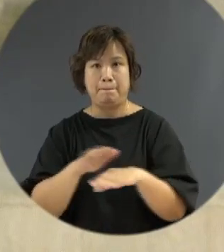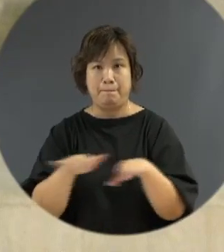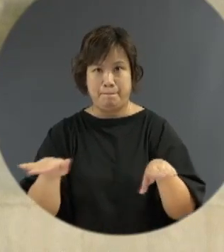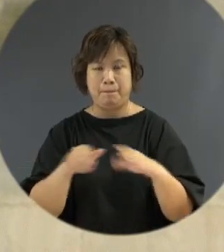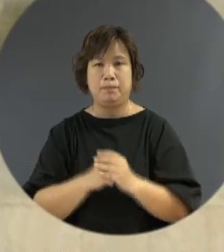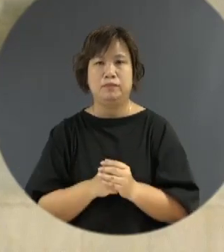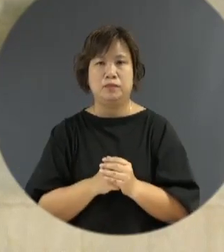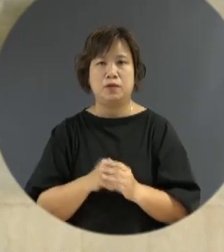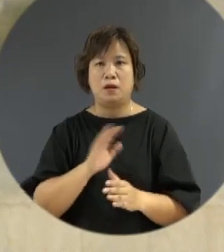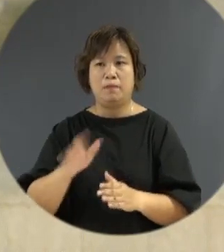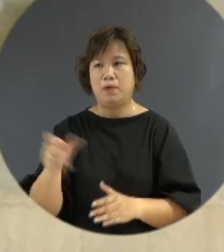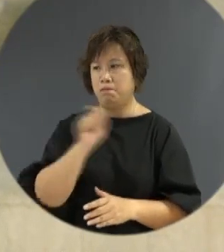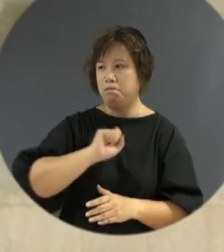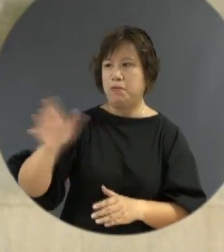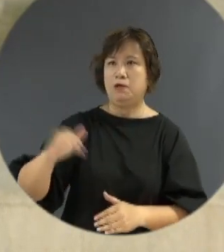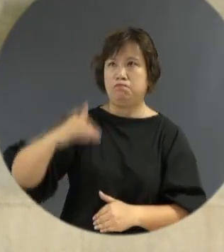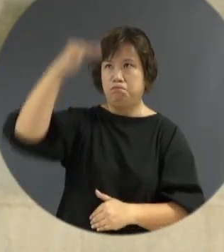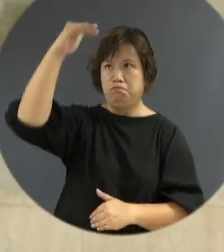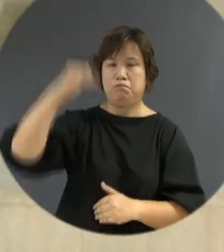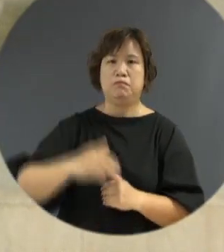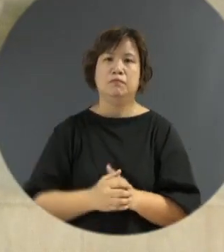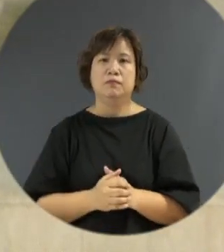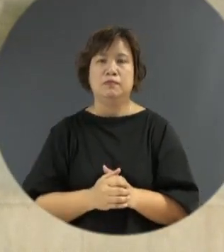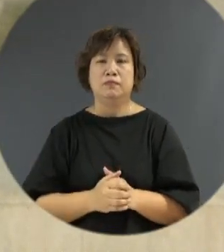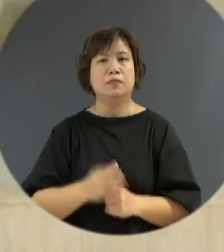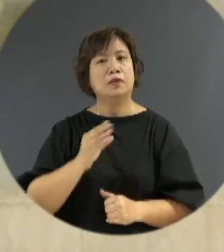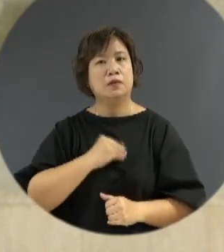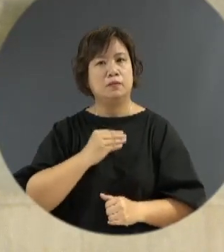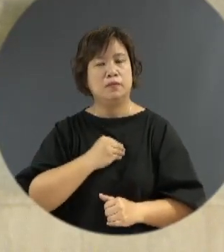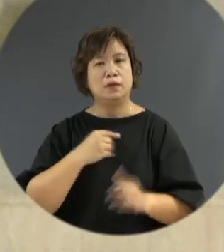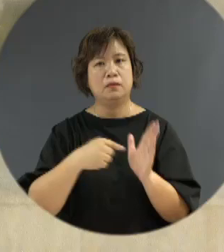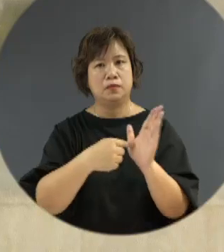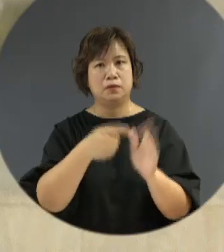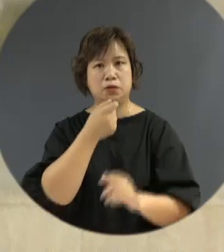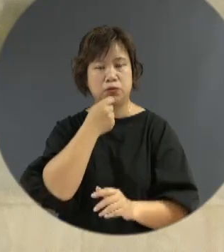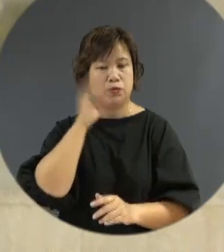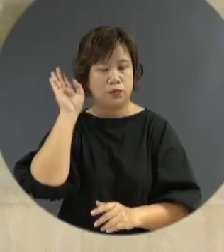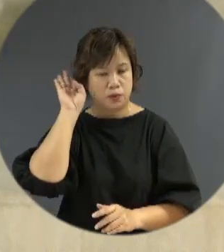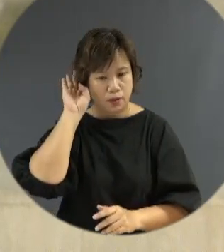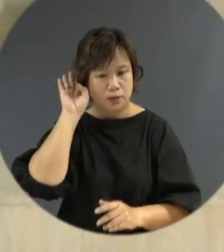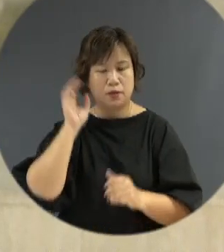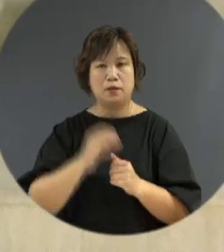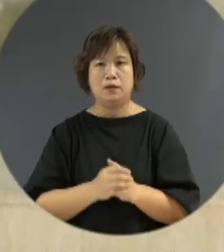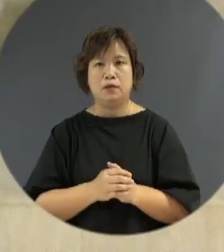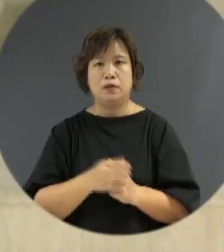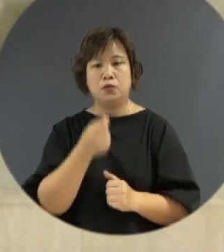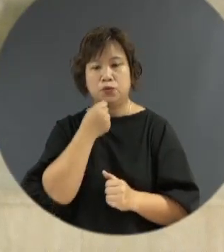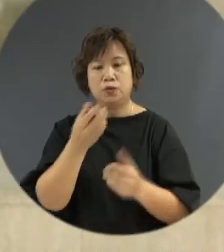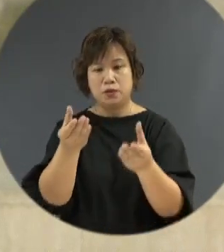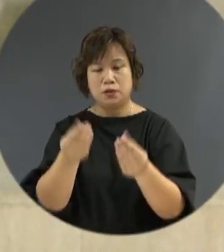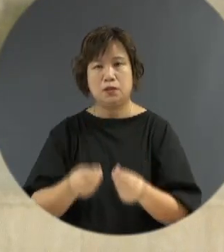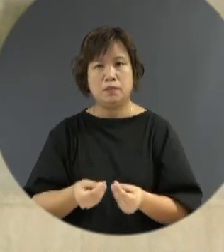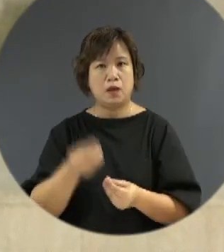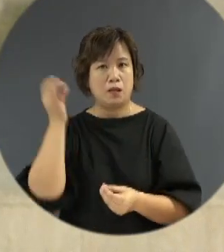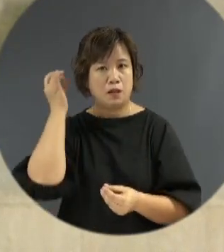而非高高在上。谦卑表示愿意聆听和接纳不同的意